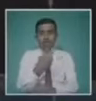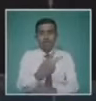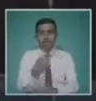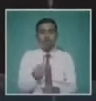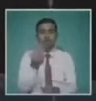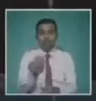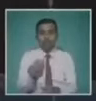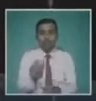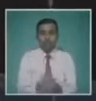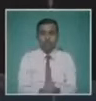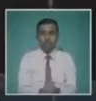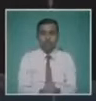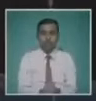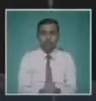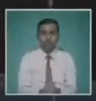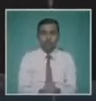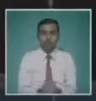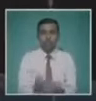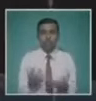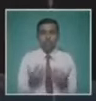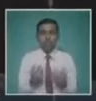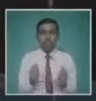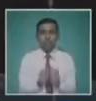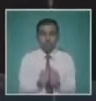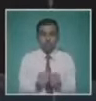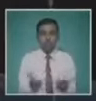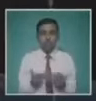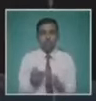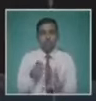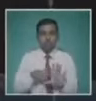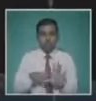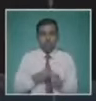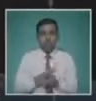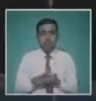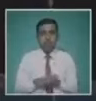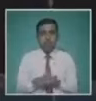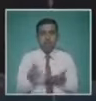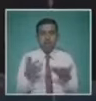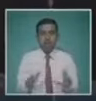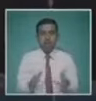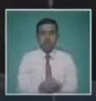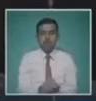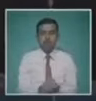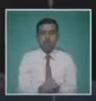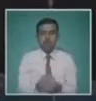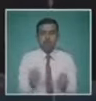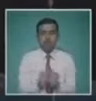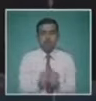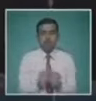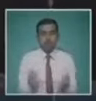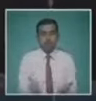වැටුපේ යට ලැබෙනවා. ඉතින් ඒ සඳහා අවශ්‍ය වැඩපිළිවෙළ අපි කරනවා. පුහුණුවටත් අපි සූදානම් කරලා තිනවා. ඒ අනුව මේ වැඩපිළිවෙළ අපි ක්‍රියාත්මක කරනවා.